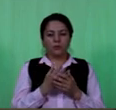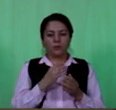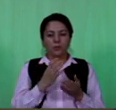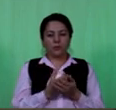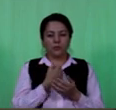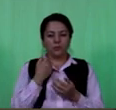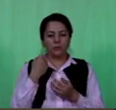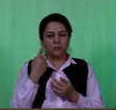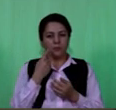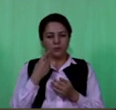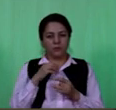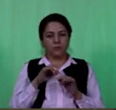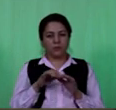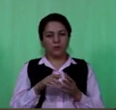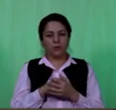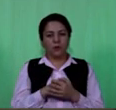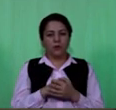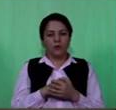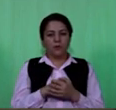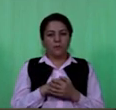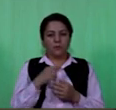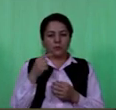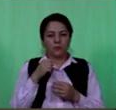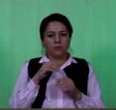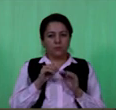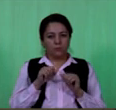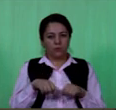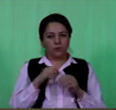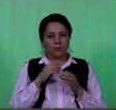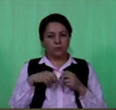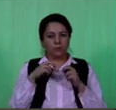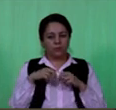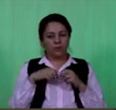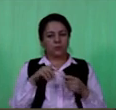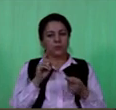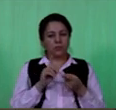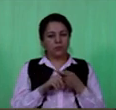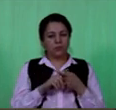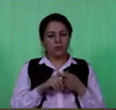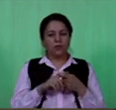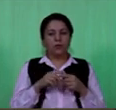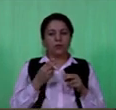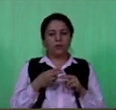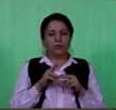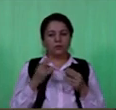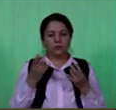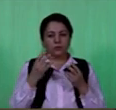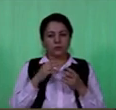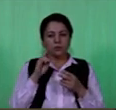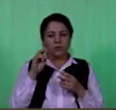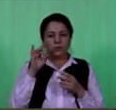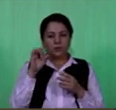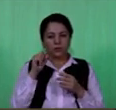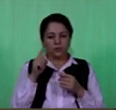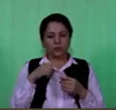решен верно вычитание ребята можно проверить сложением для этого надо к разности прибавить